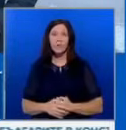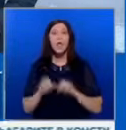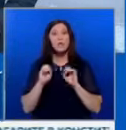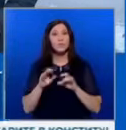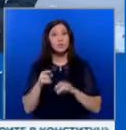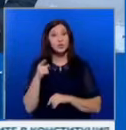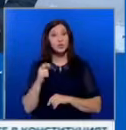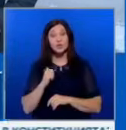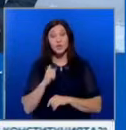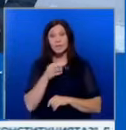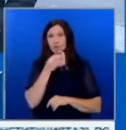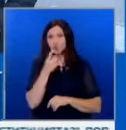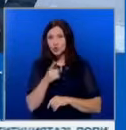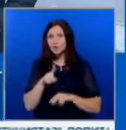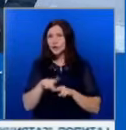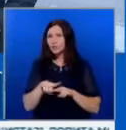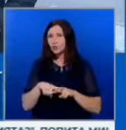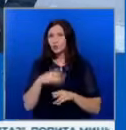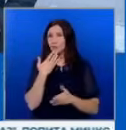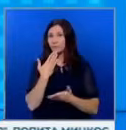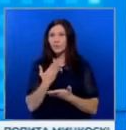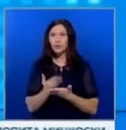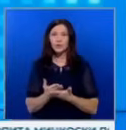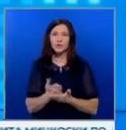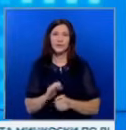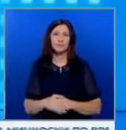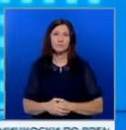Информация за този криминален случай на Иво Никодимов. Благодаря ти.